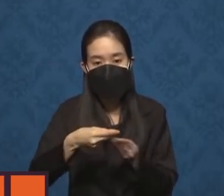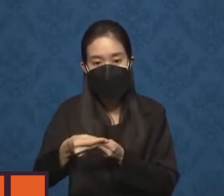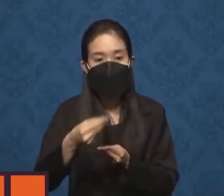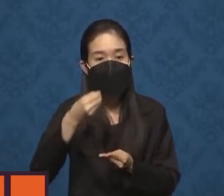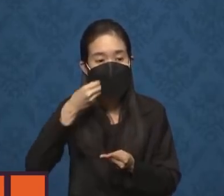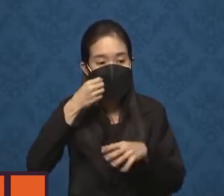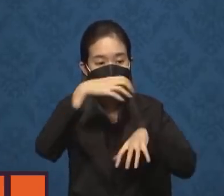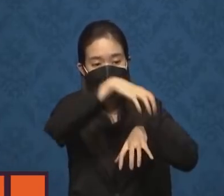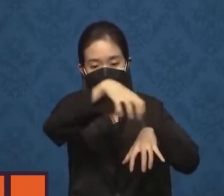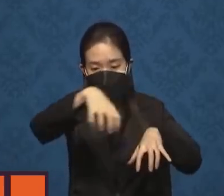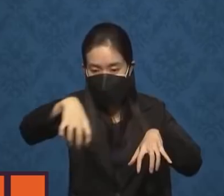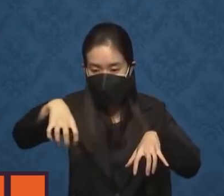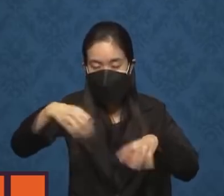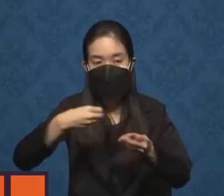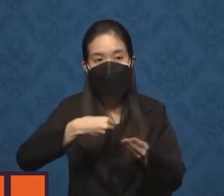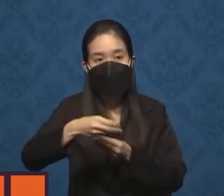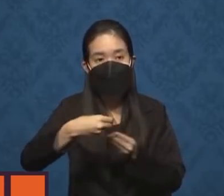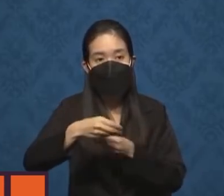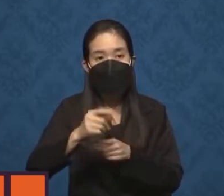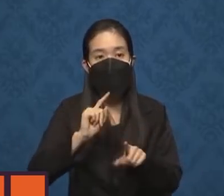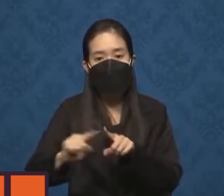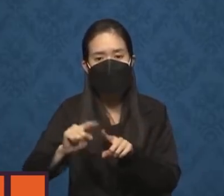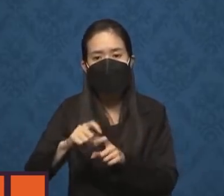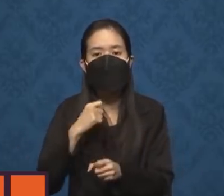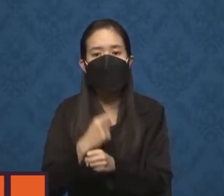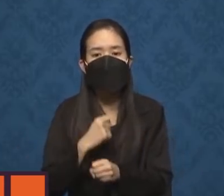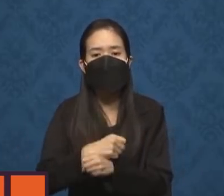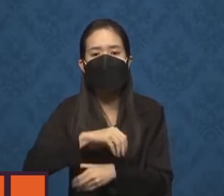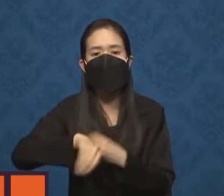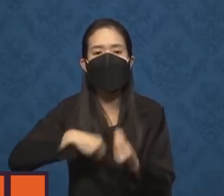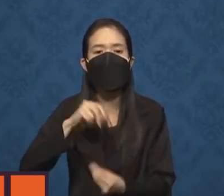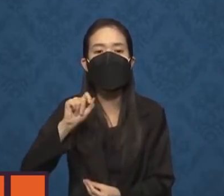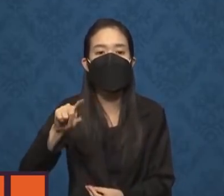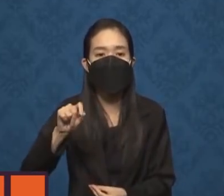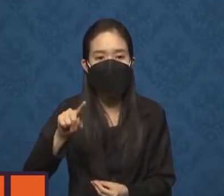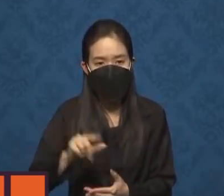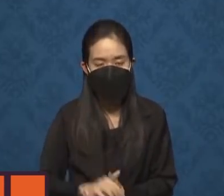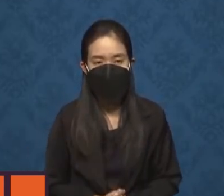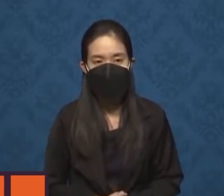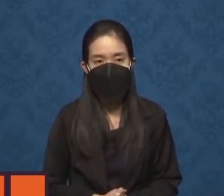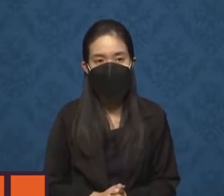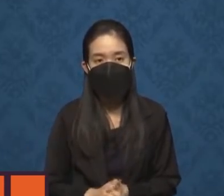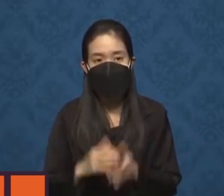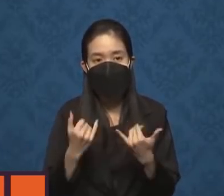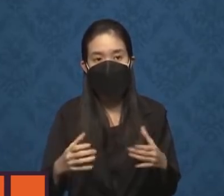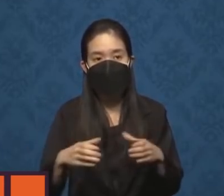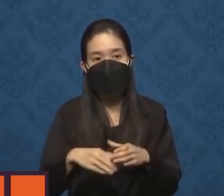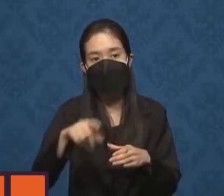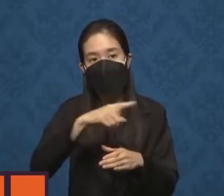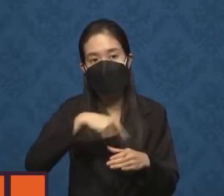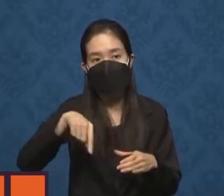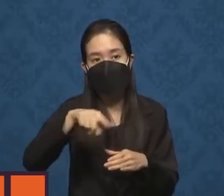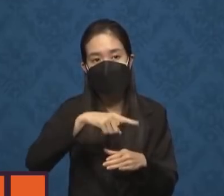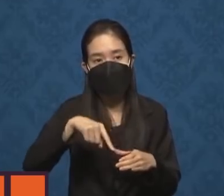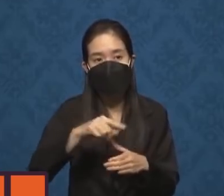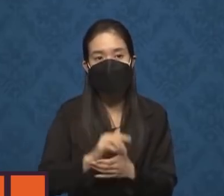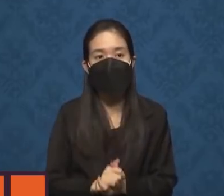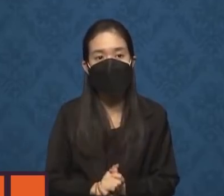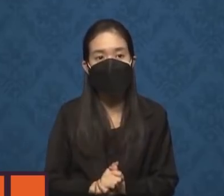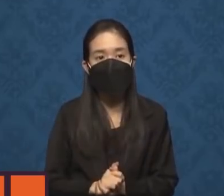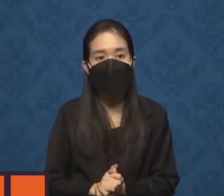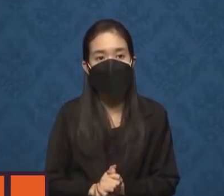ถือครองที่ดินในเขตเศรษฐกิจพิเศษอีซีซึ่งเราเห็นแค่กลุ่มทุนยังกลุ่มอมตะ